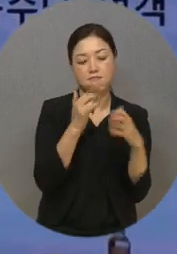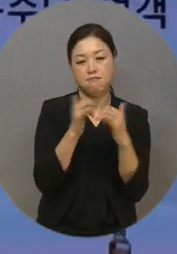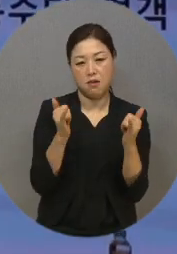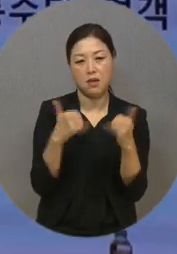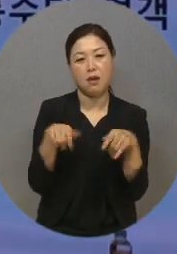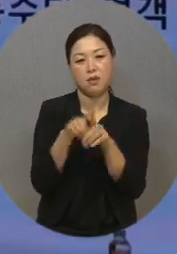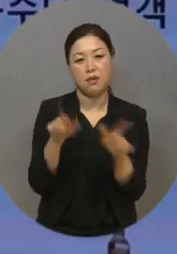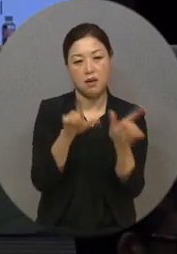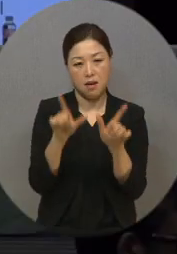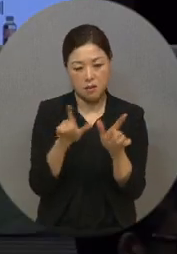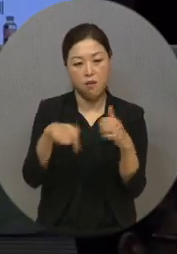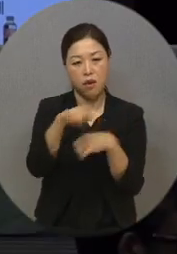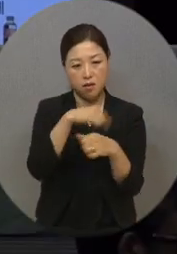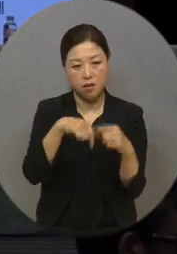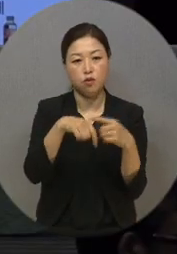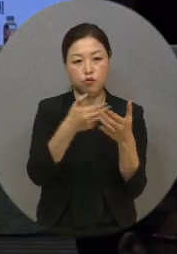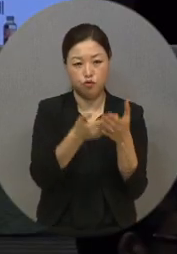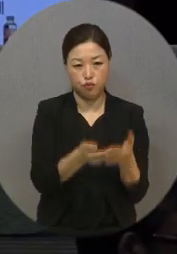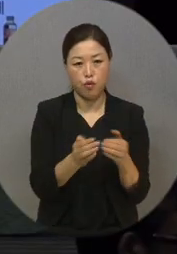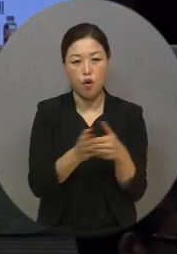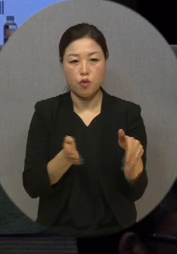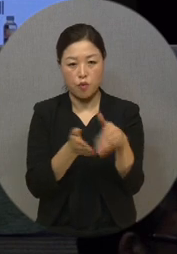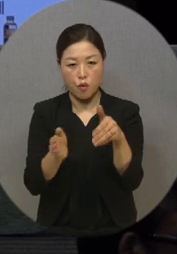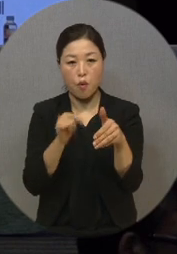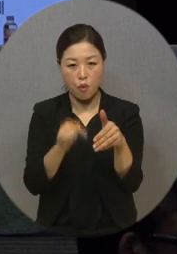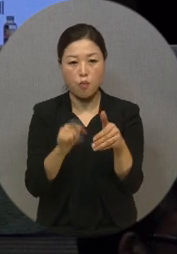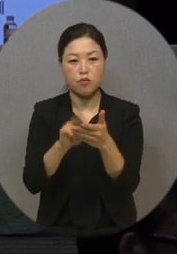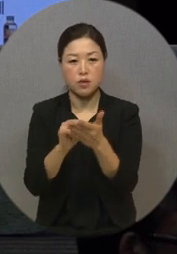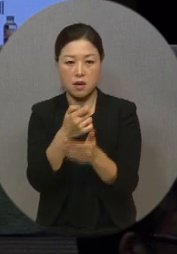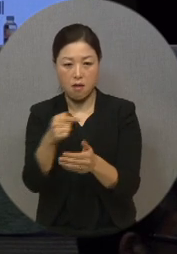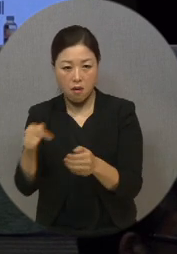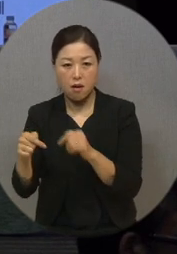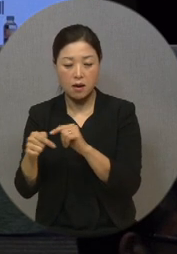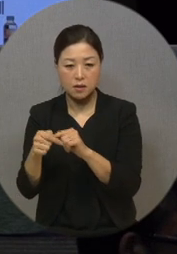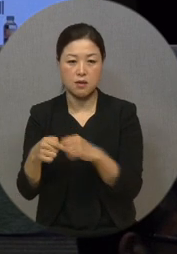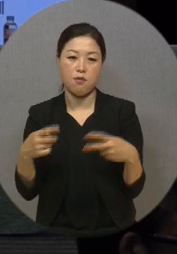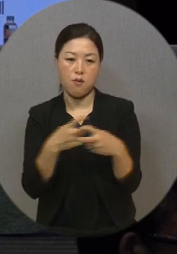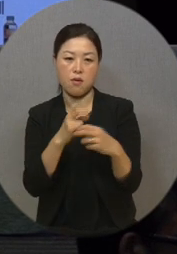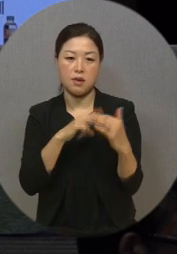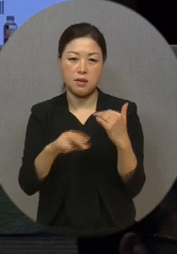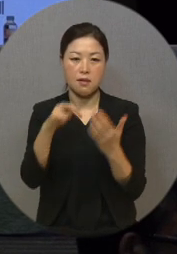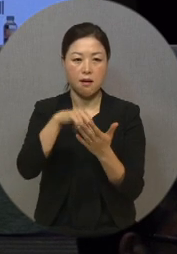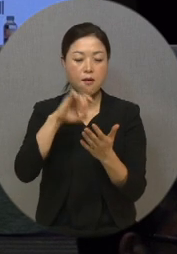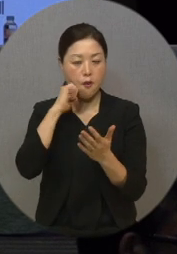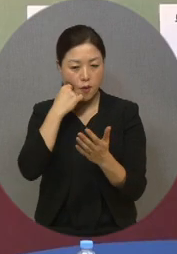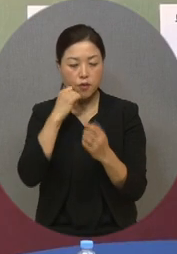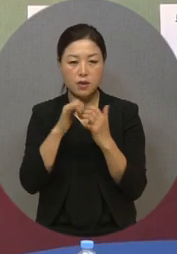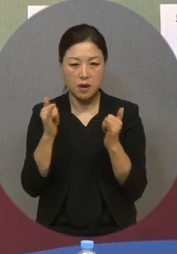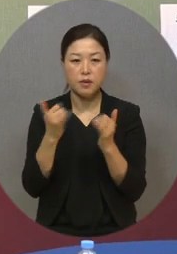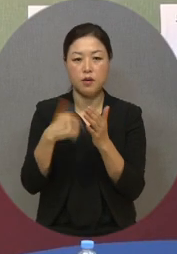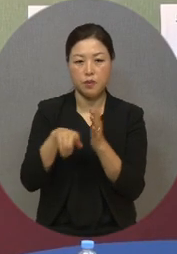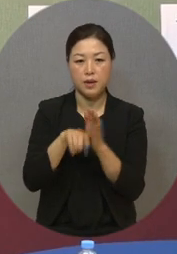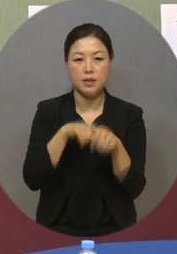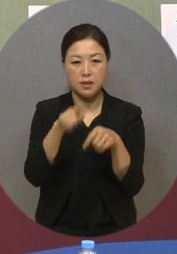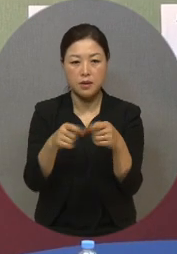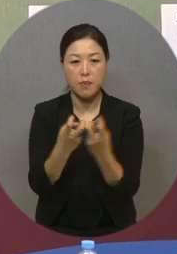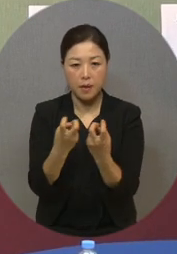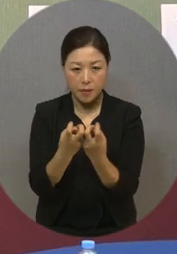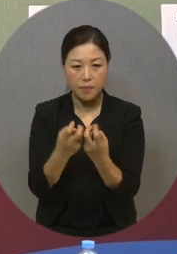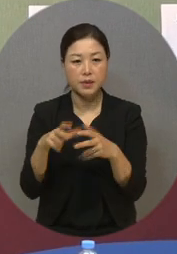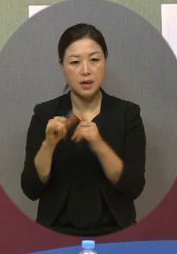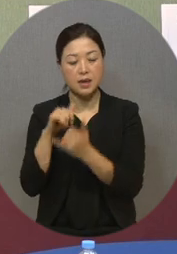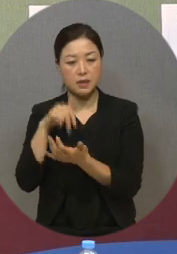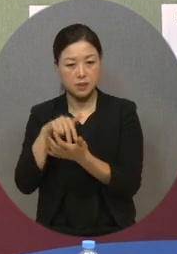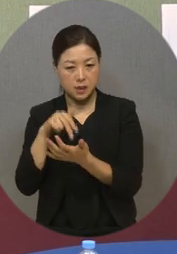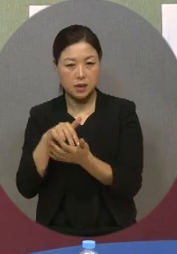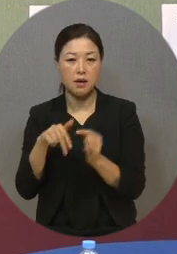중요성, 장애가 되는 도로 현황과 문제점, 교통약자 이동권 제공의 적극 실천의 필요성 등 장애인 입장에서의